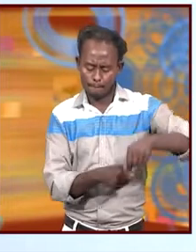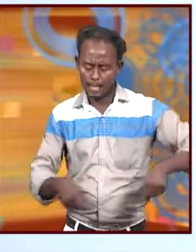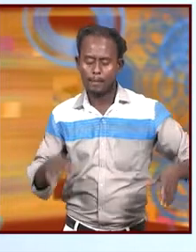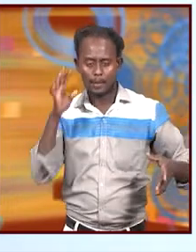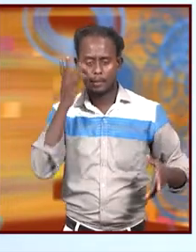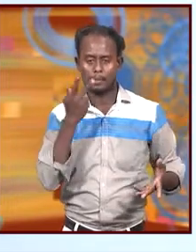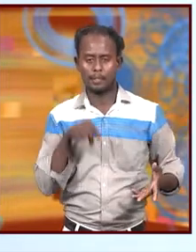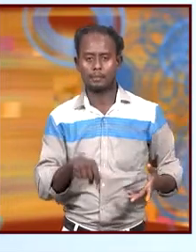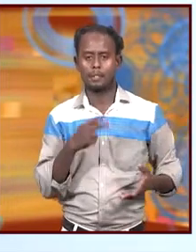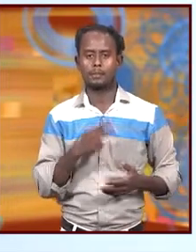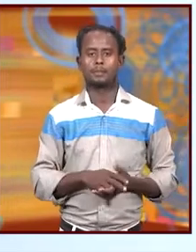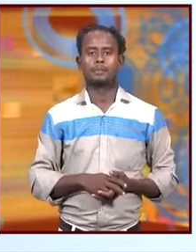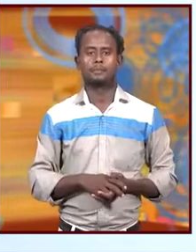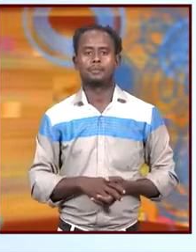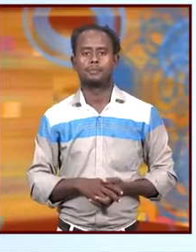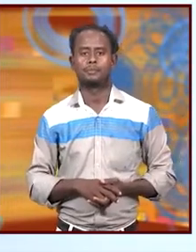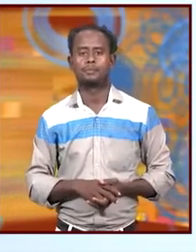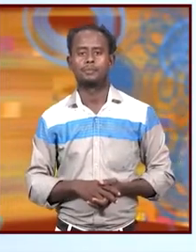பரப்பளவு